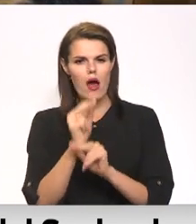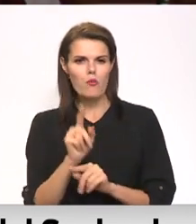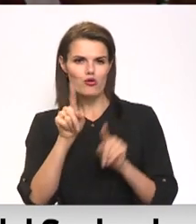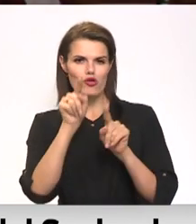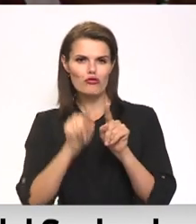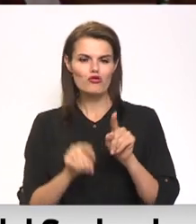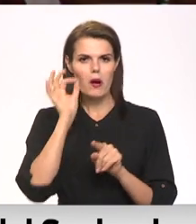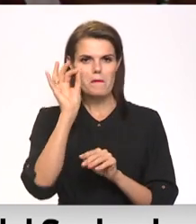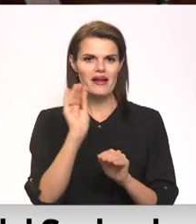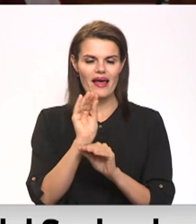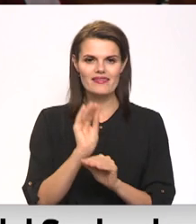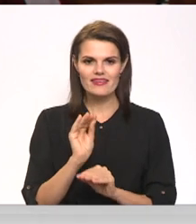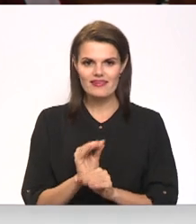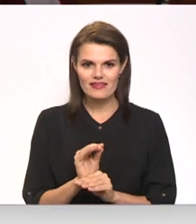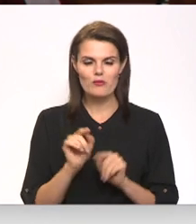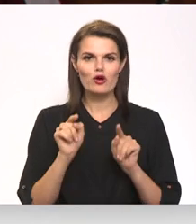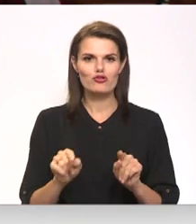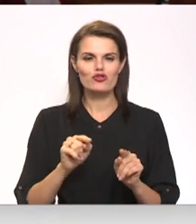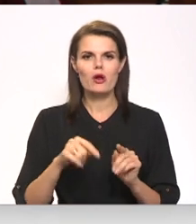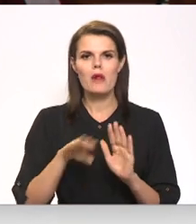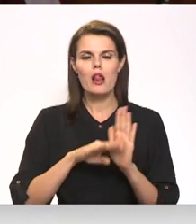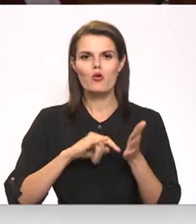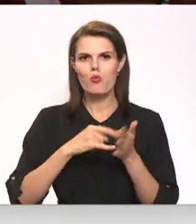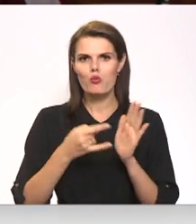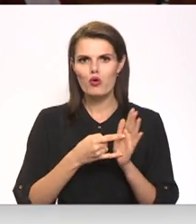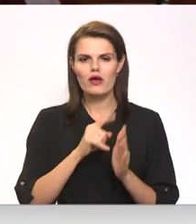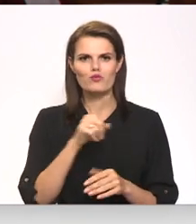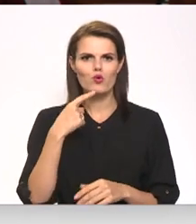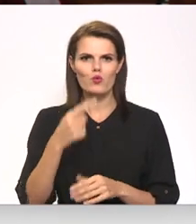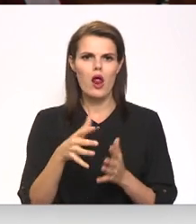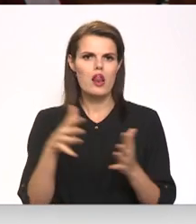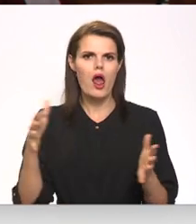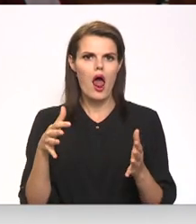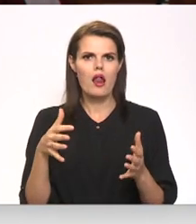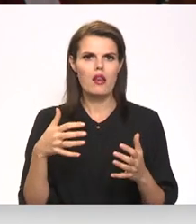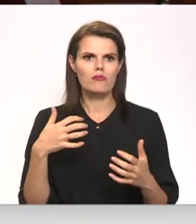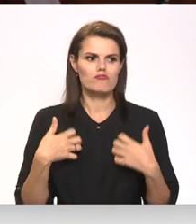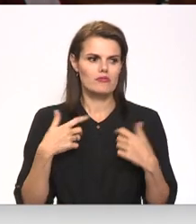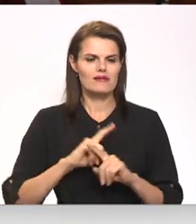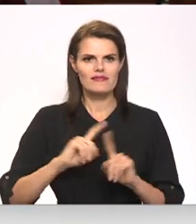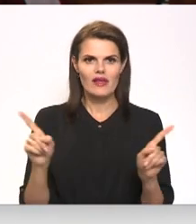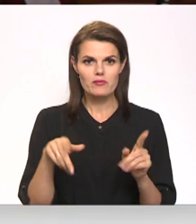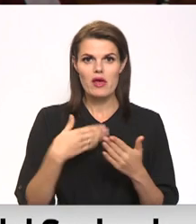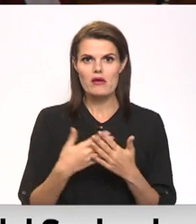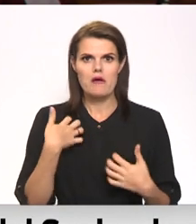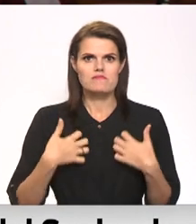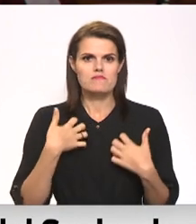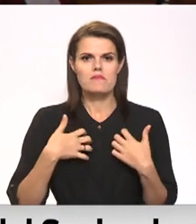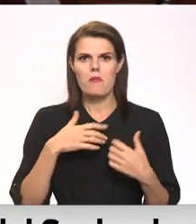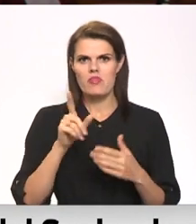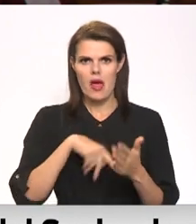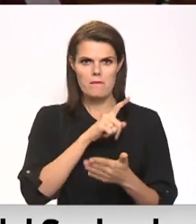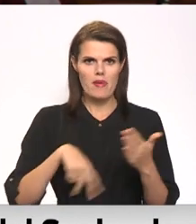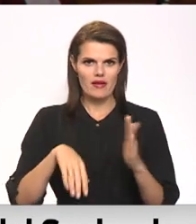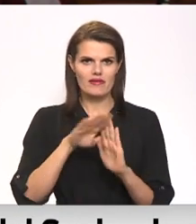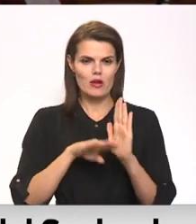normas. Šim likumprojektam bija noteikta lielā steidzamība. Ja mēs steigā būtu pieņēmuši greizu likumu